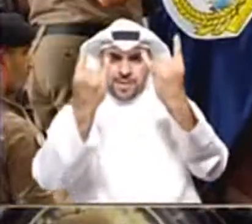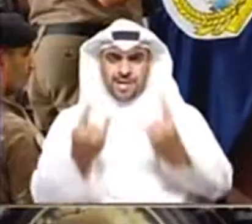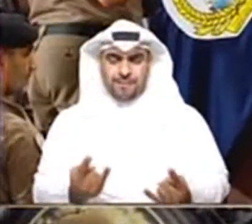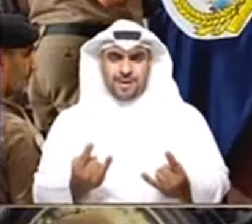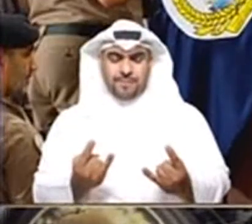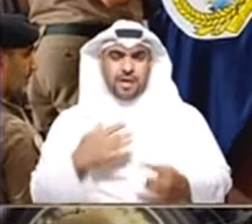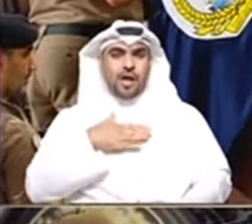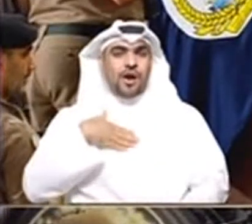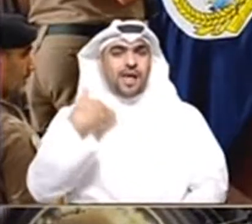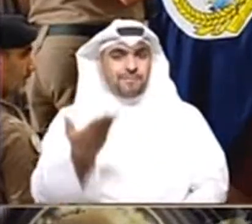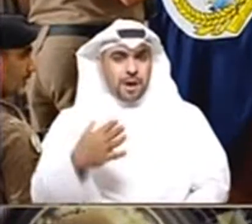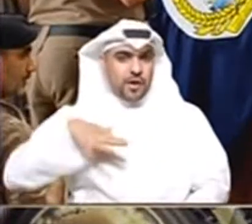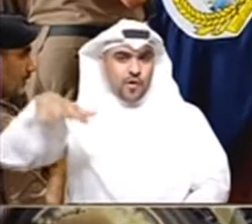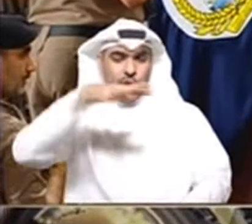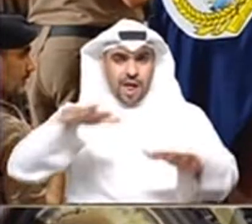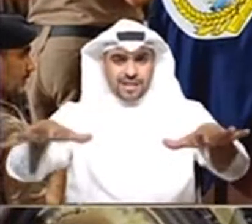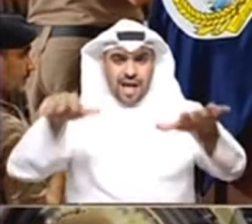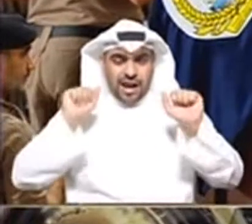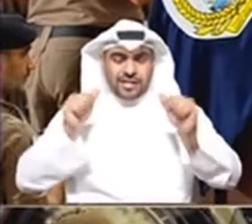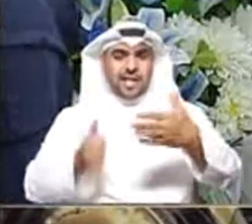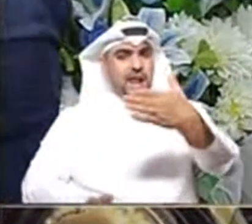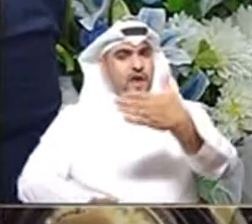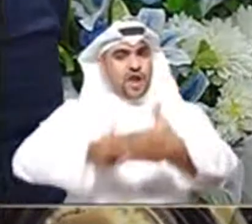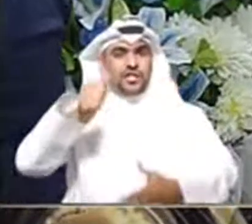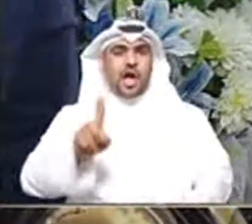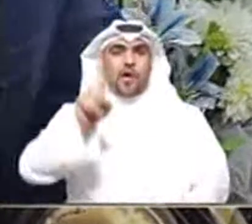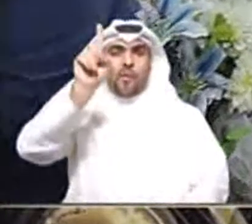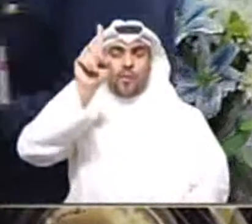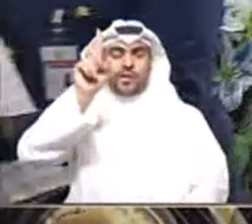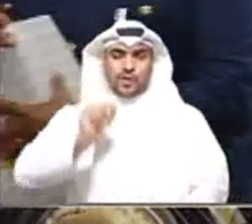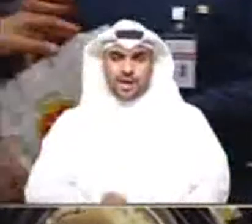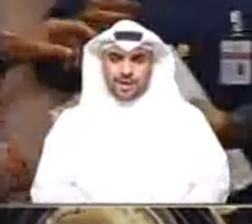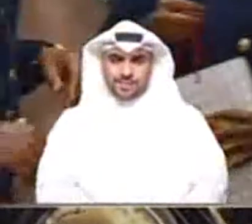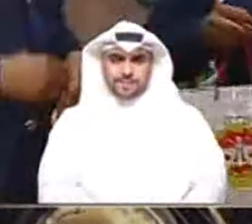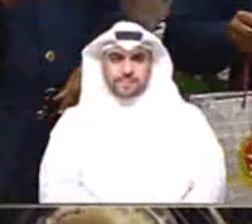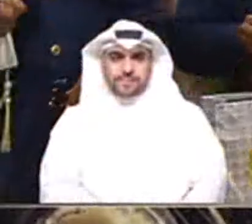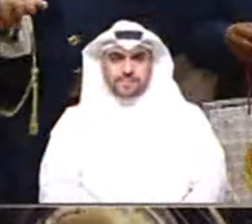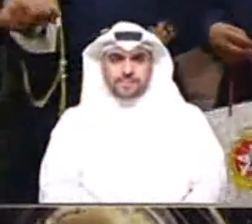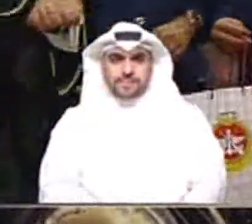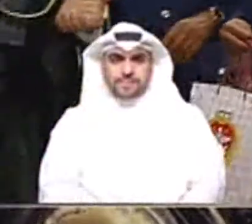متمنيا للخريجين كل التوفيق والنجاح في حياتهم العلمية والعملية.